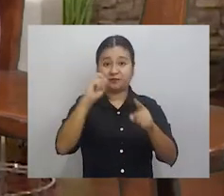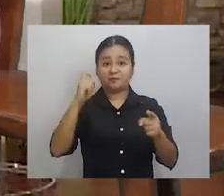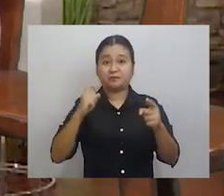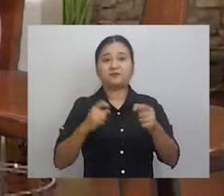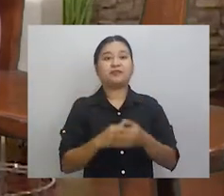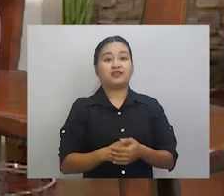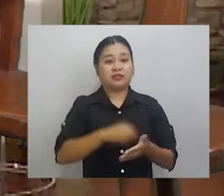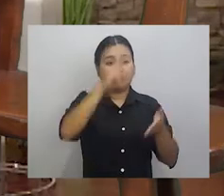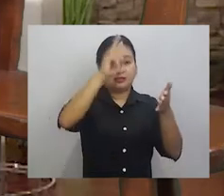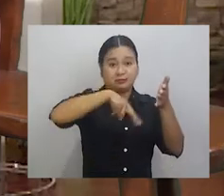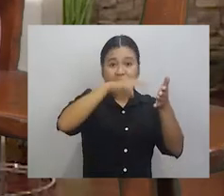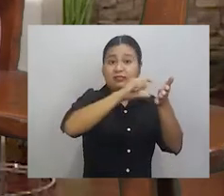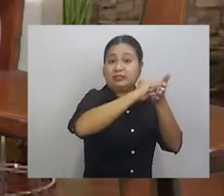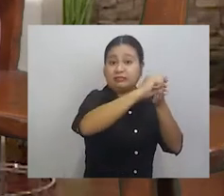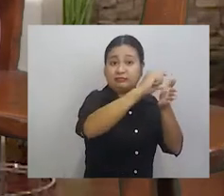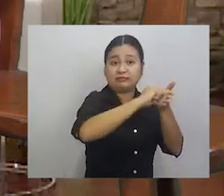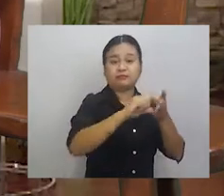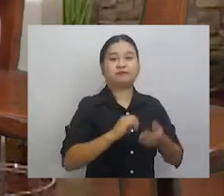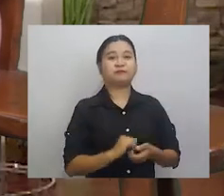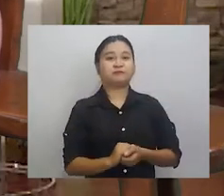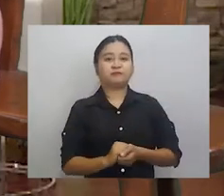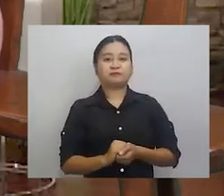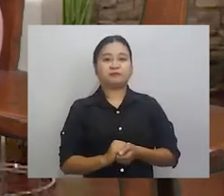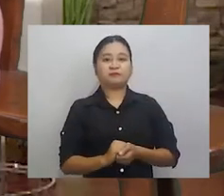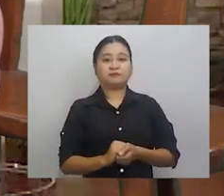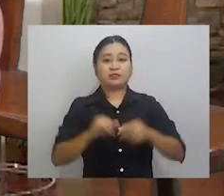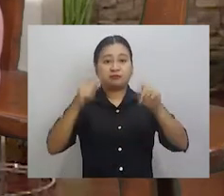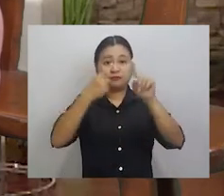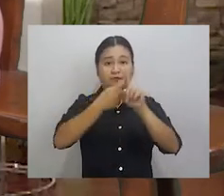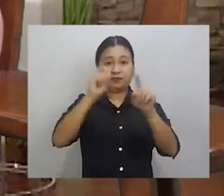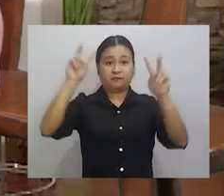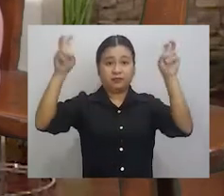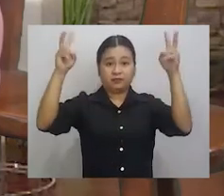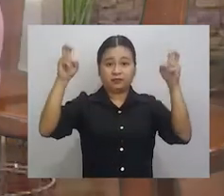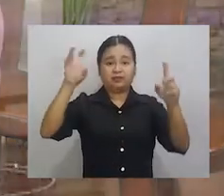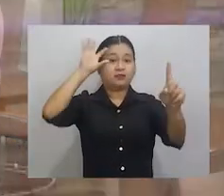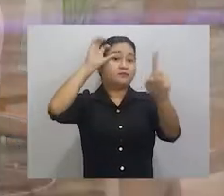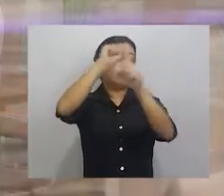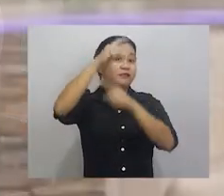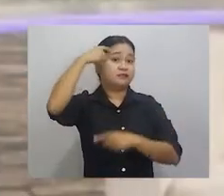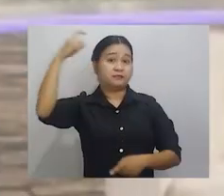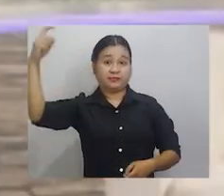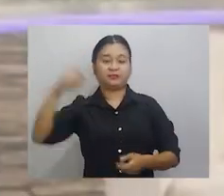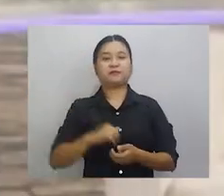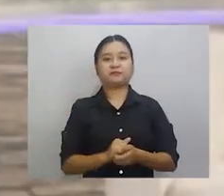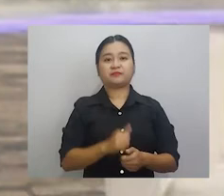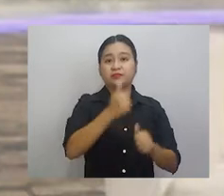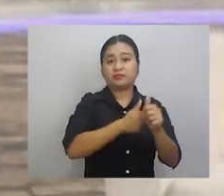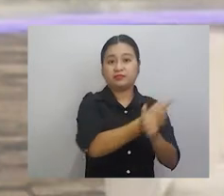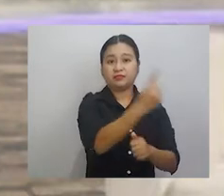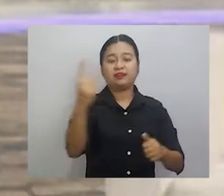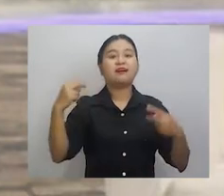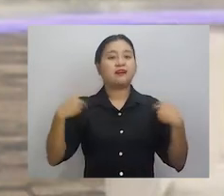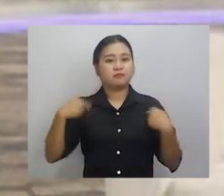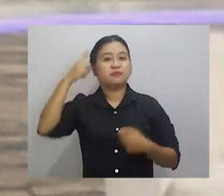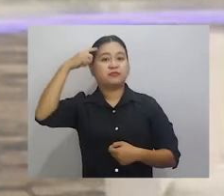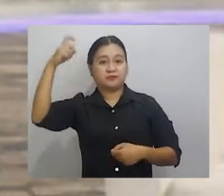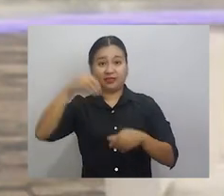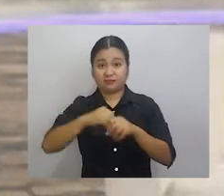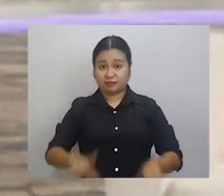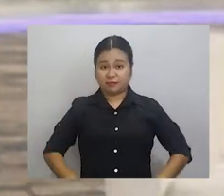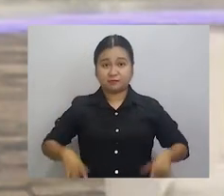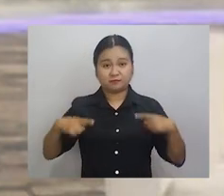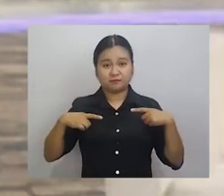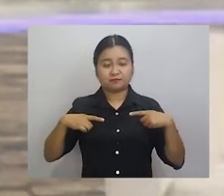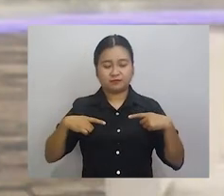binasa. Bilang isa, abot kamay na pangarap. Ang bawat isa ay mayroong pangarap sa buhay.